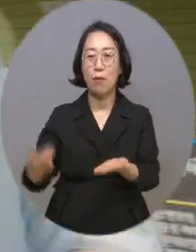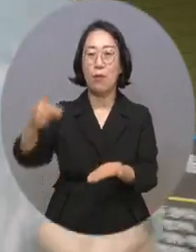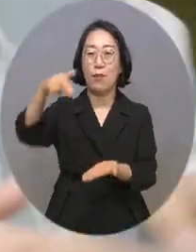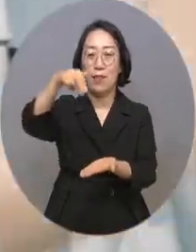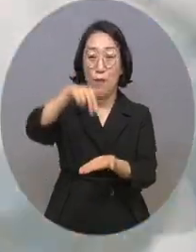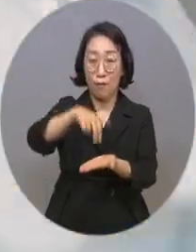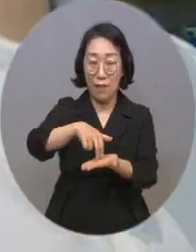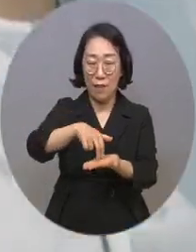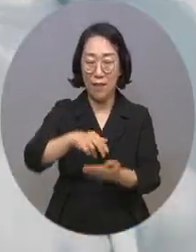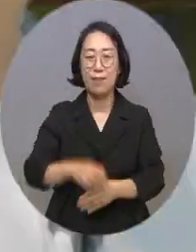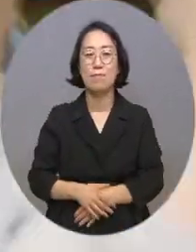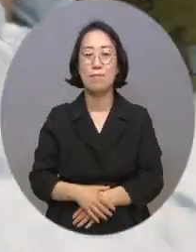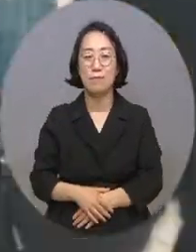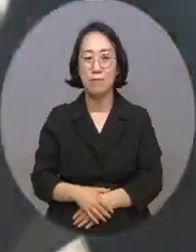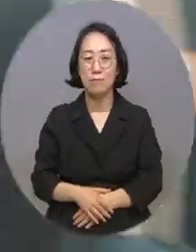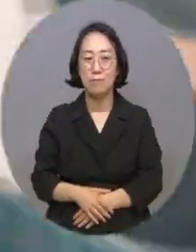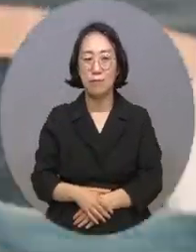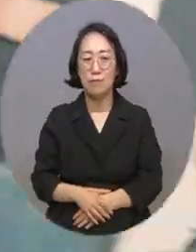발떡 일어나.